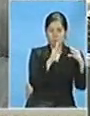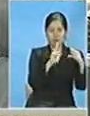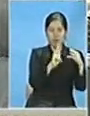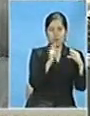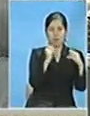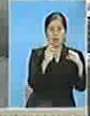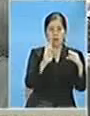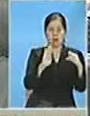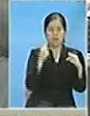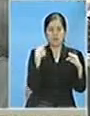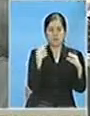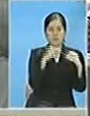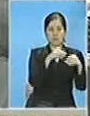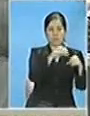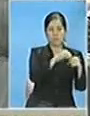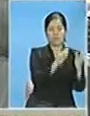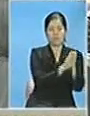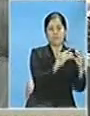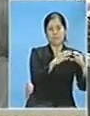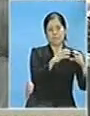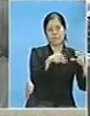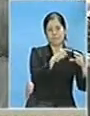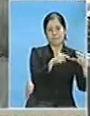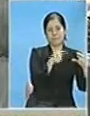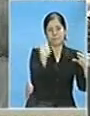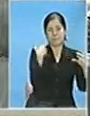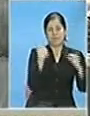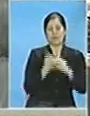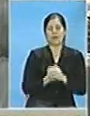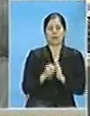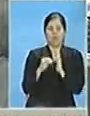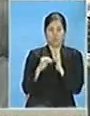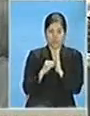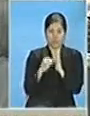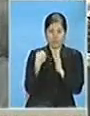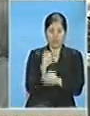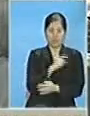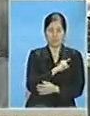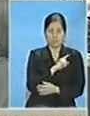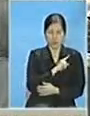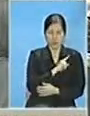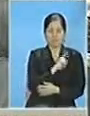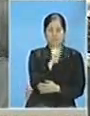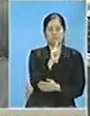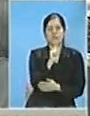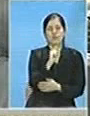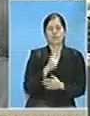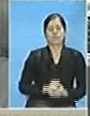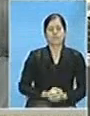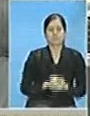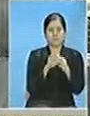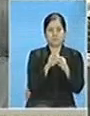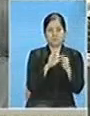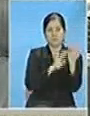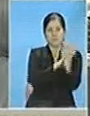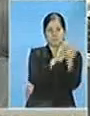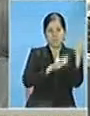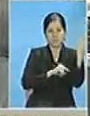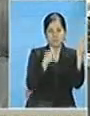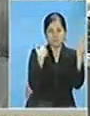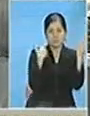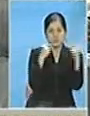ครับข้อ2นะฮะก็บอกว่ากทม.คุณอยู่ปลายน้ำนะหน้าที่หลักของคุณในทางยุทธศาสตร์ระบายน้